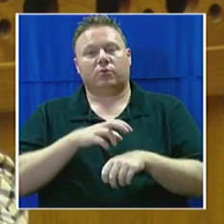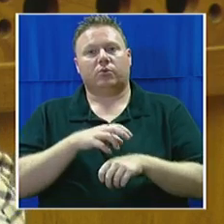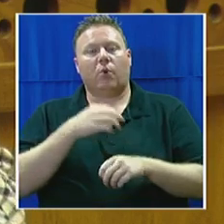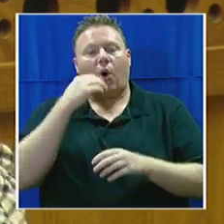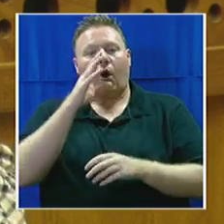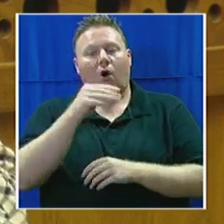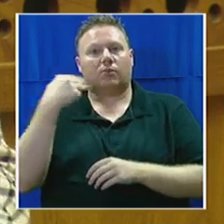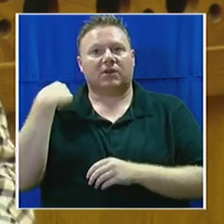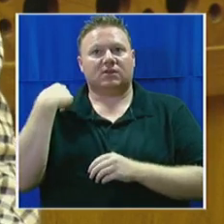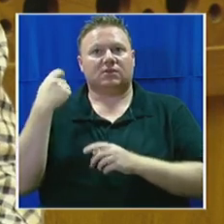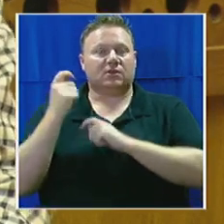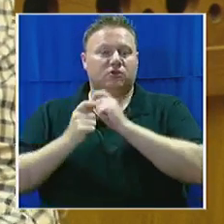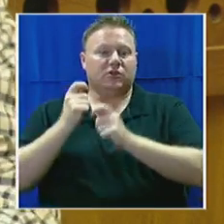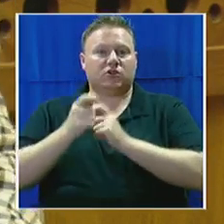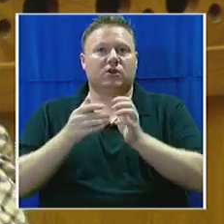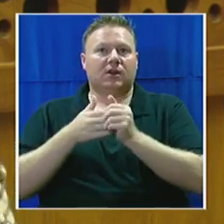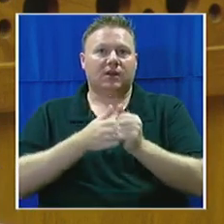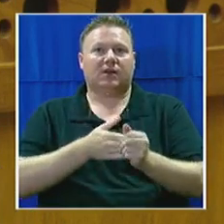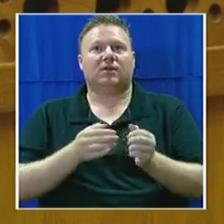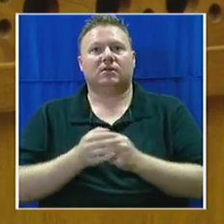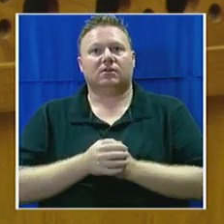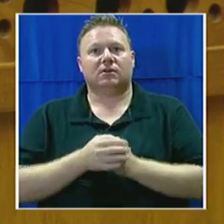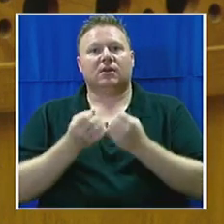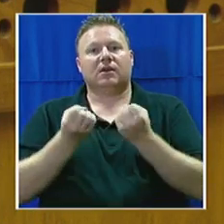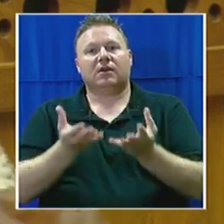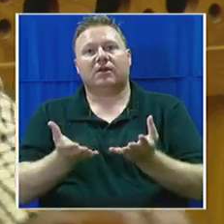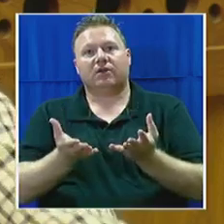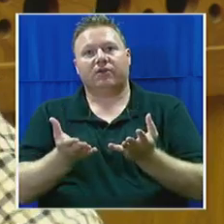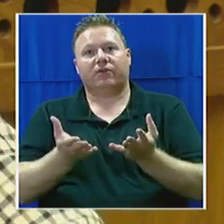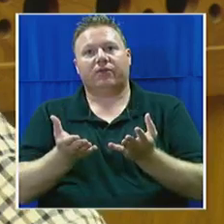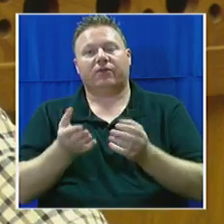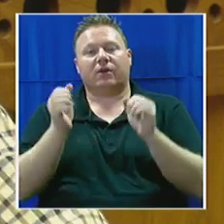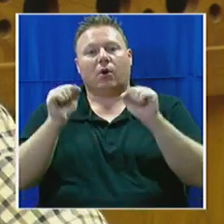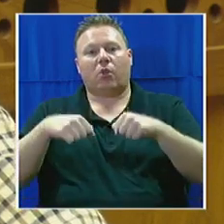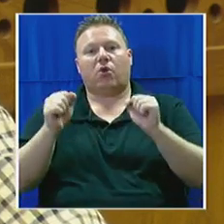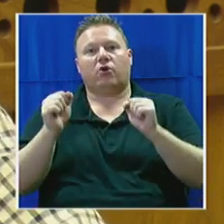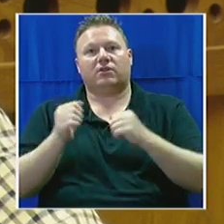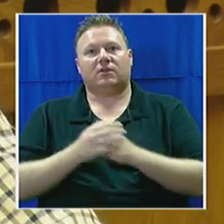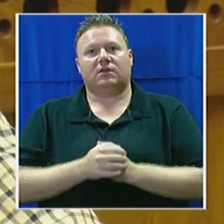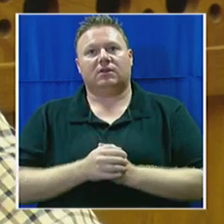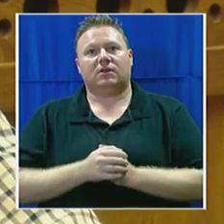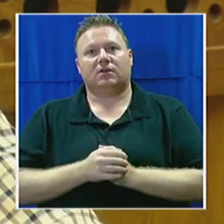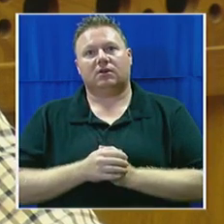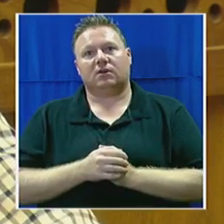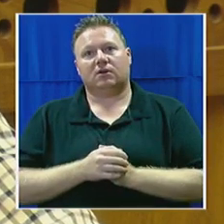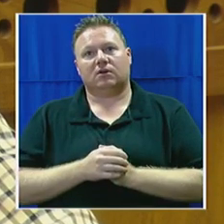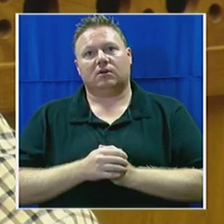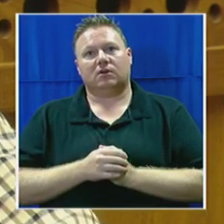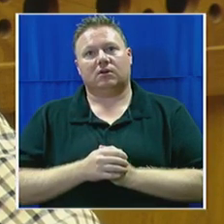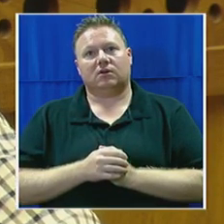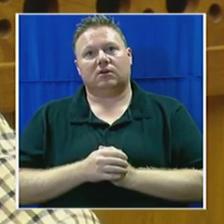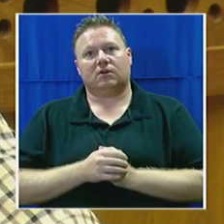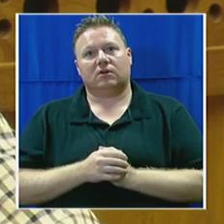anike abaholi bomdabu amandla ngoba amandla mancane okuba